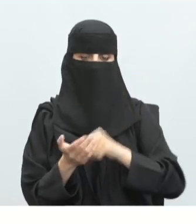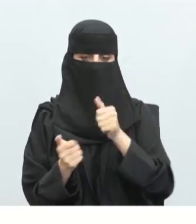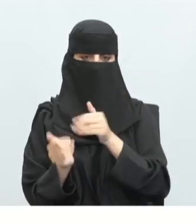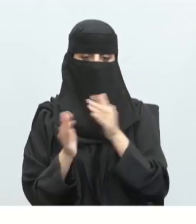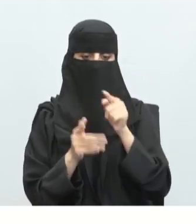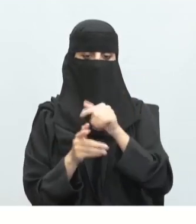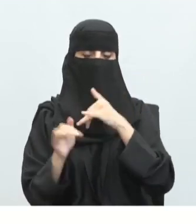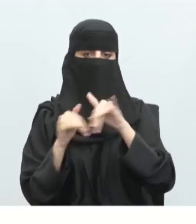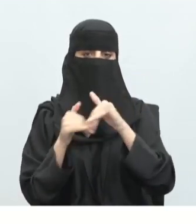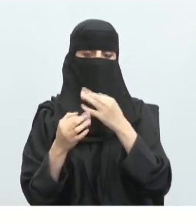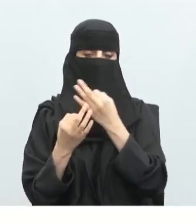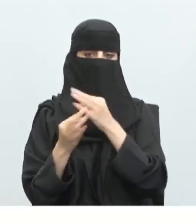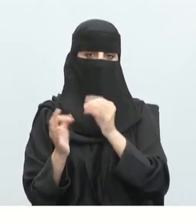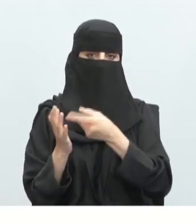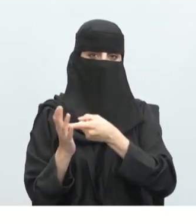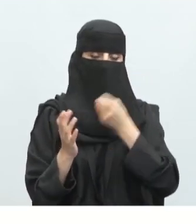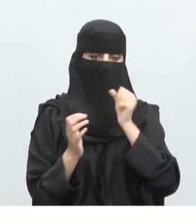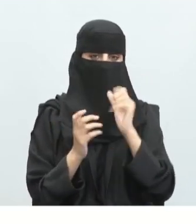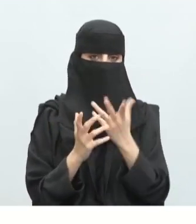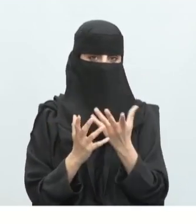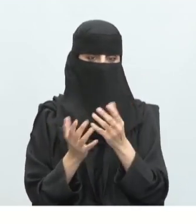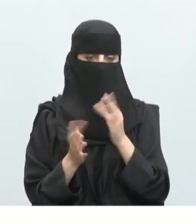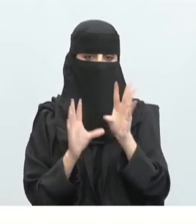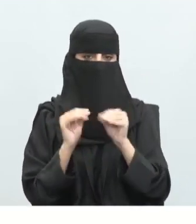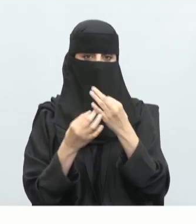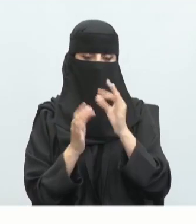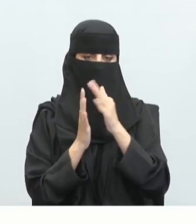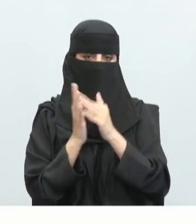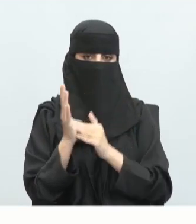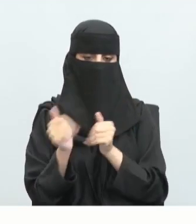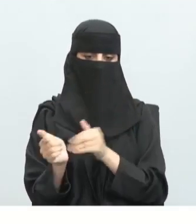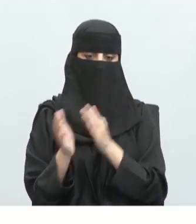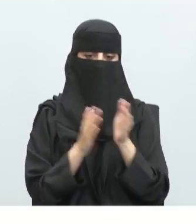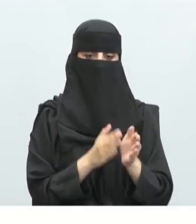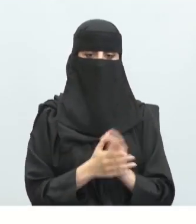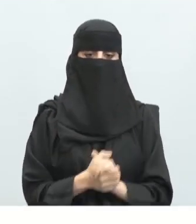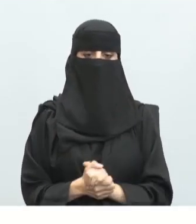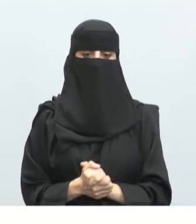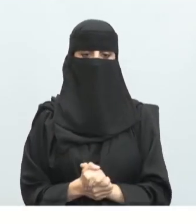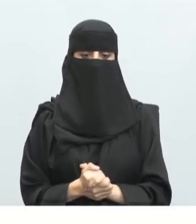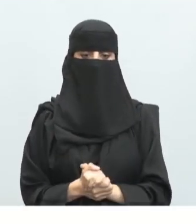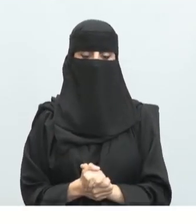نستخلص العبره او المغزى من هذه القصه انتقل واياكم